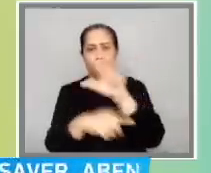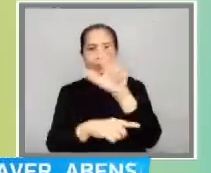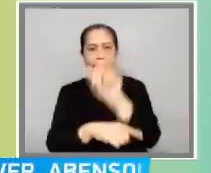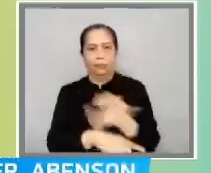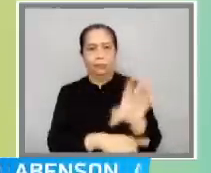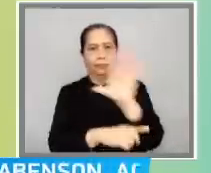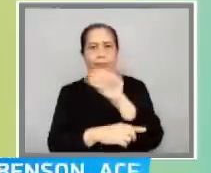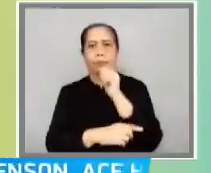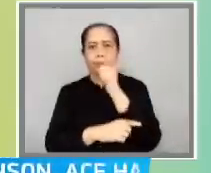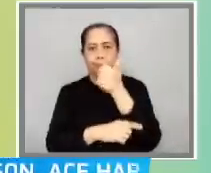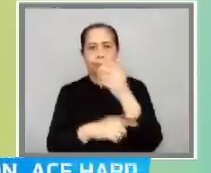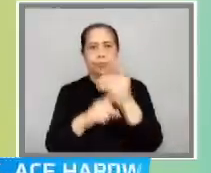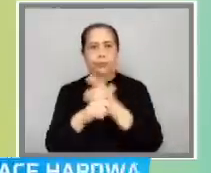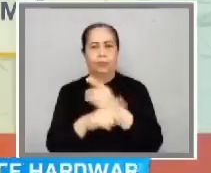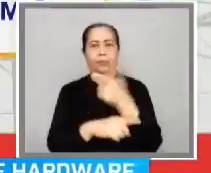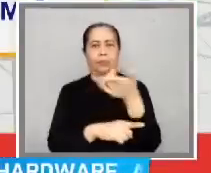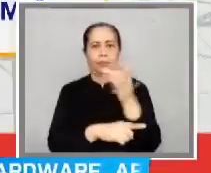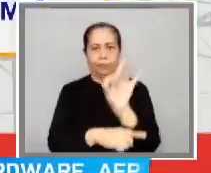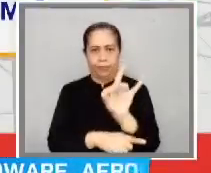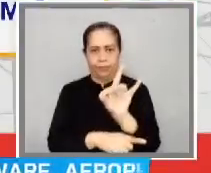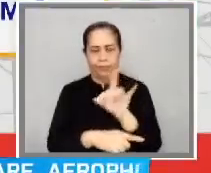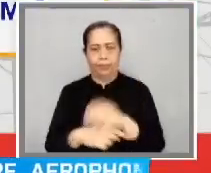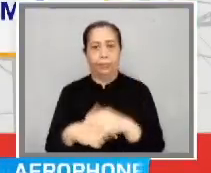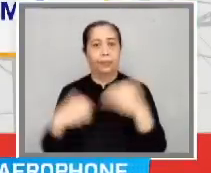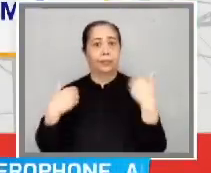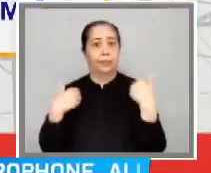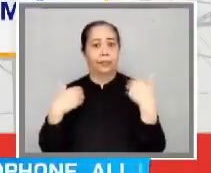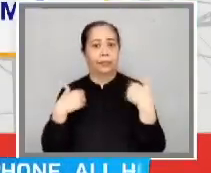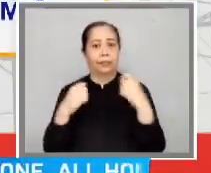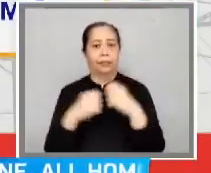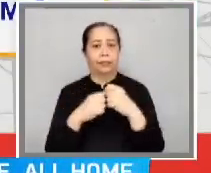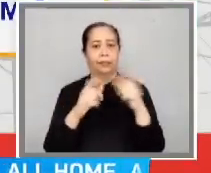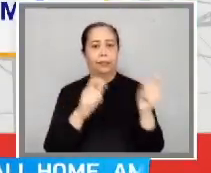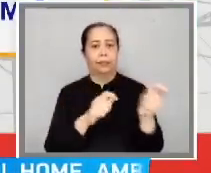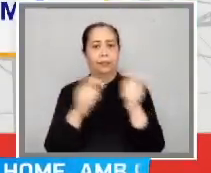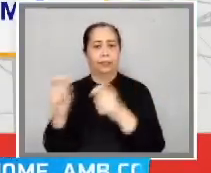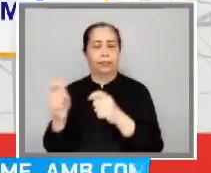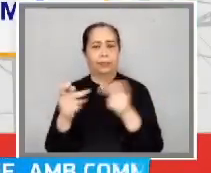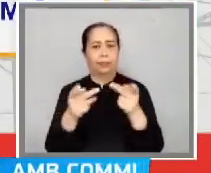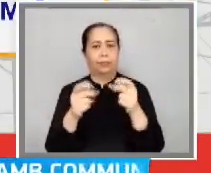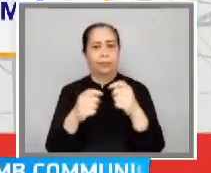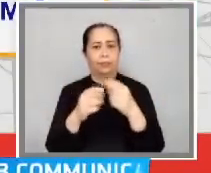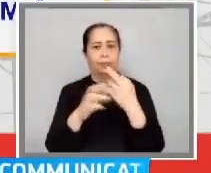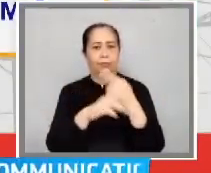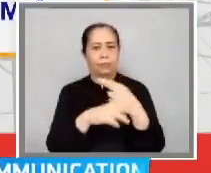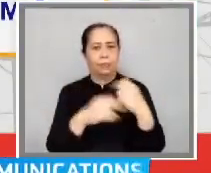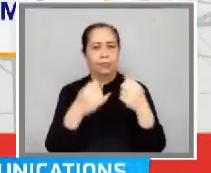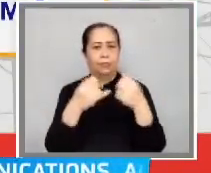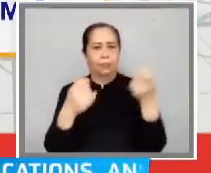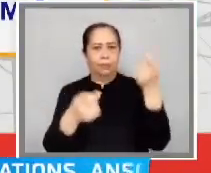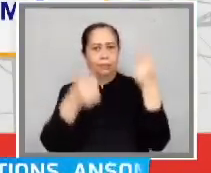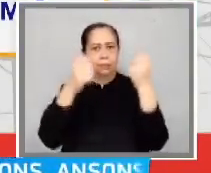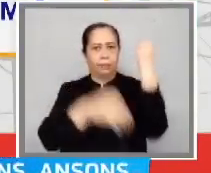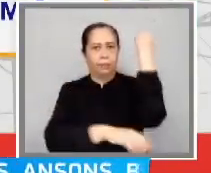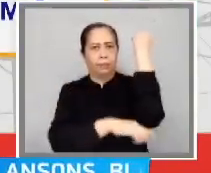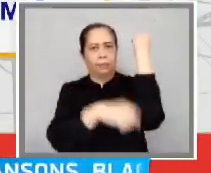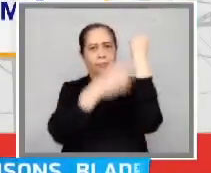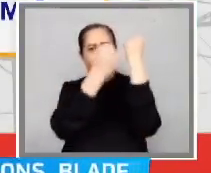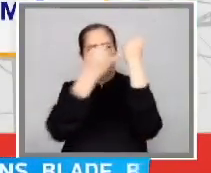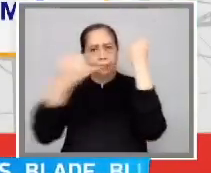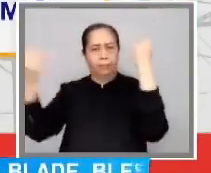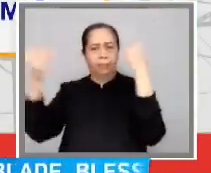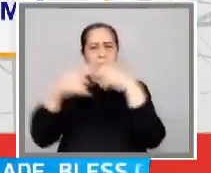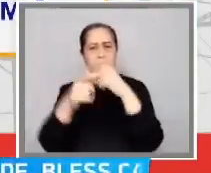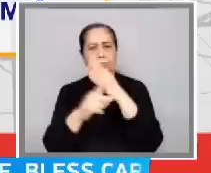bukas, December 28. Magkakaroon po ng relocation ng facilities at pag-aalis ng poste sa bahagi ng